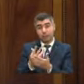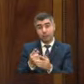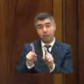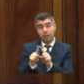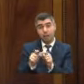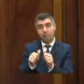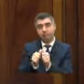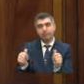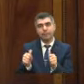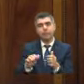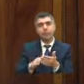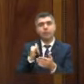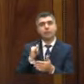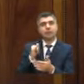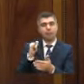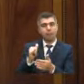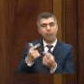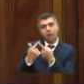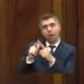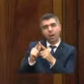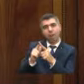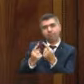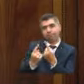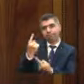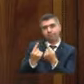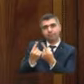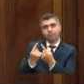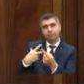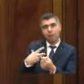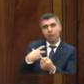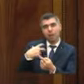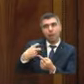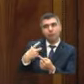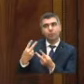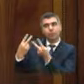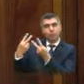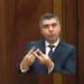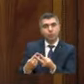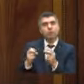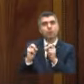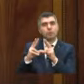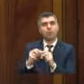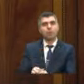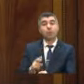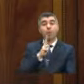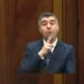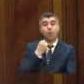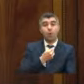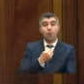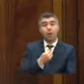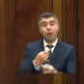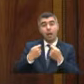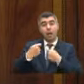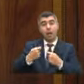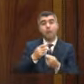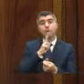فحسب، بل تحولتم إلى جذور شخصيات مالية ذات بعد هيمني، فباتت حكومتكم تتكون من رئيس